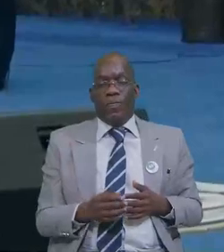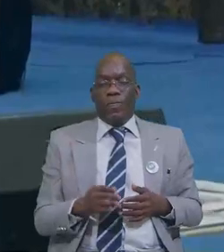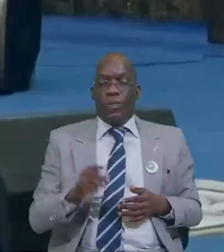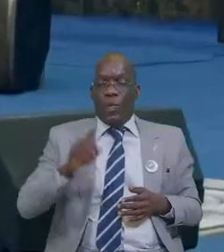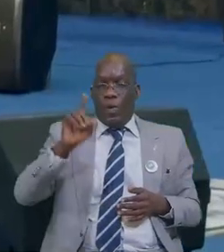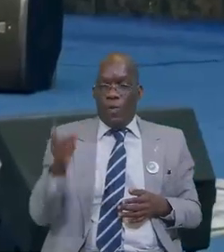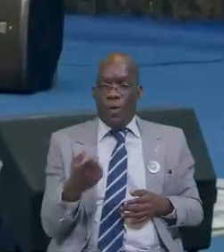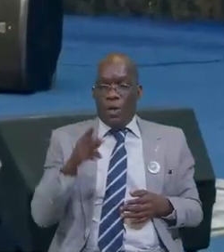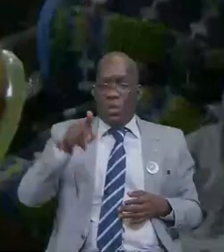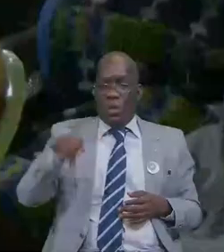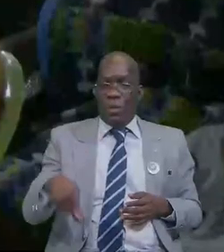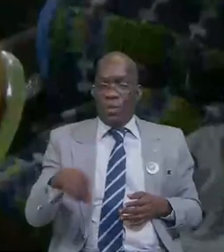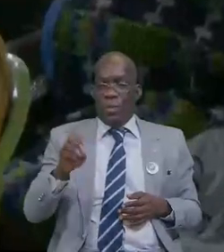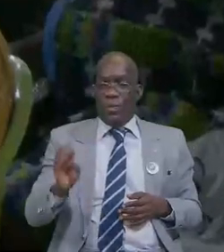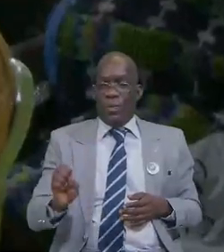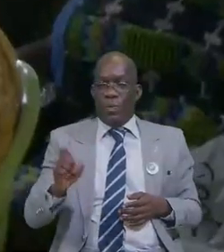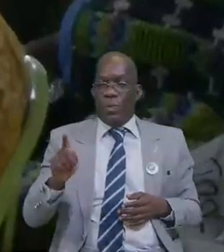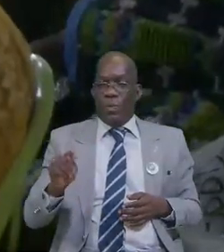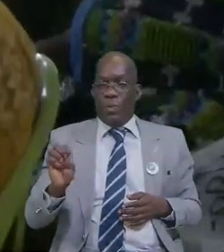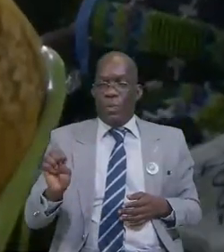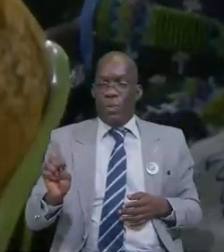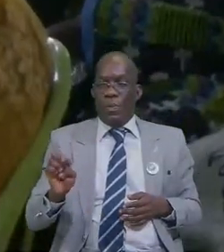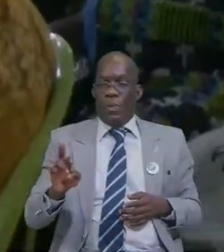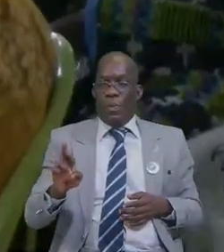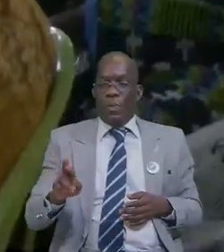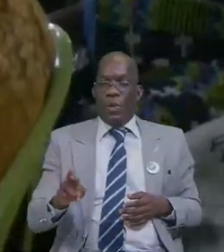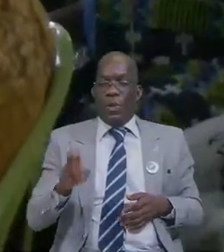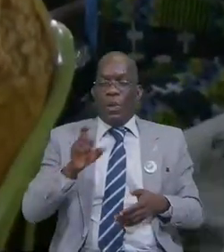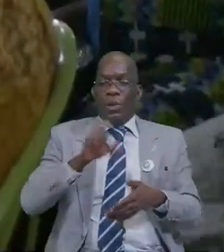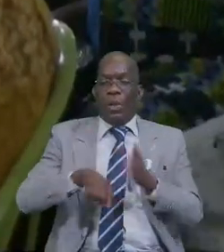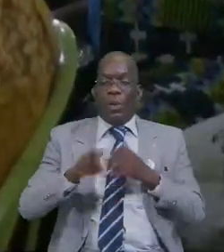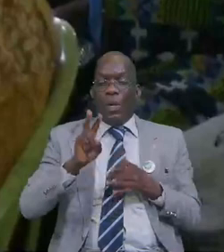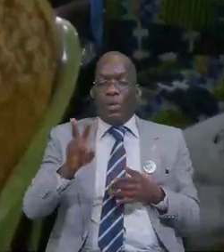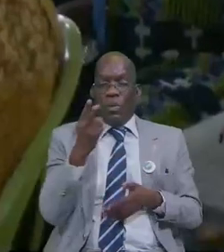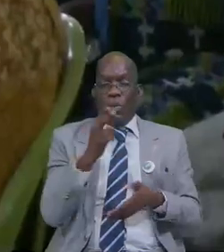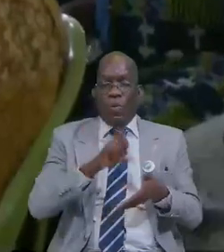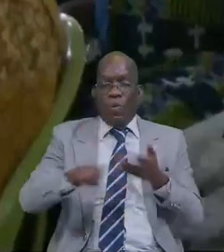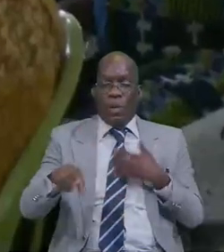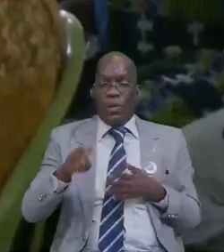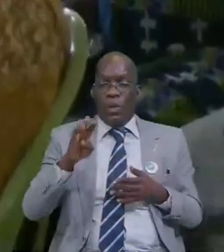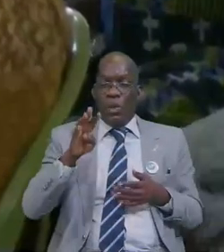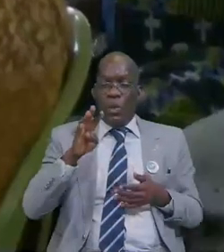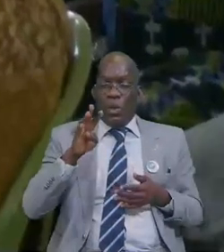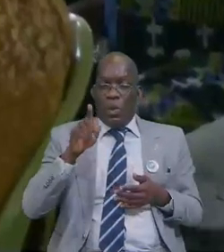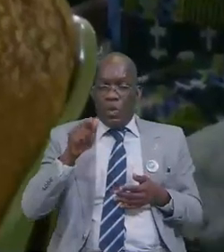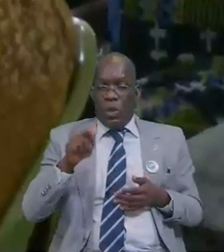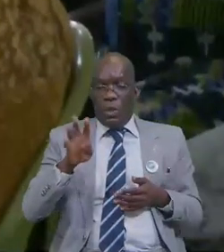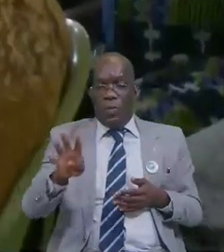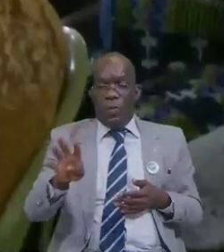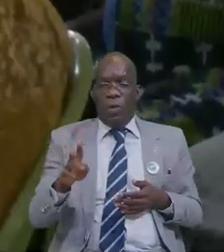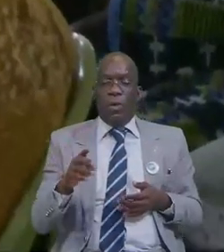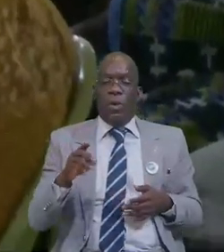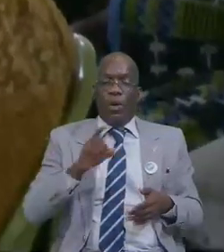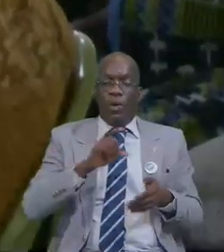En 1 Pierre au chapitre 2, 1 Pierre chapitre 2, lisons à partir du verset 24. En